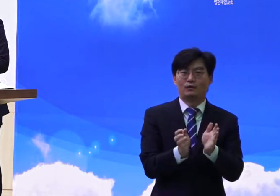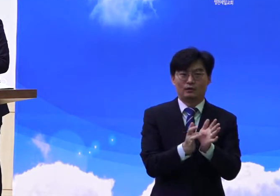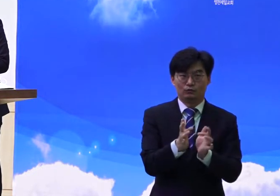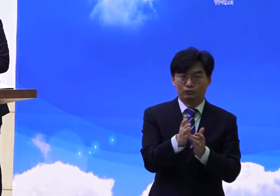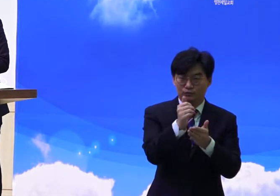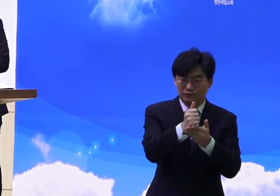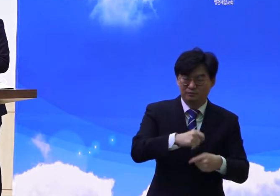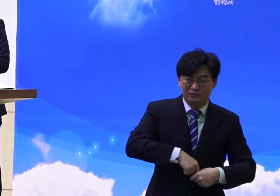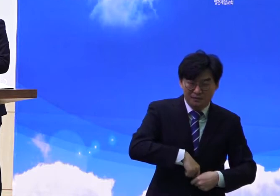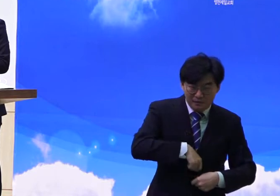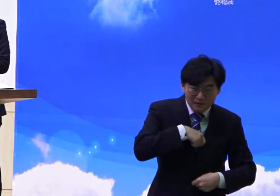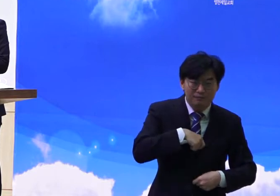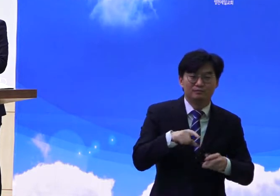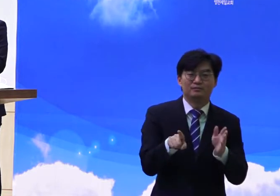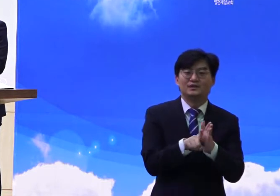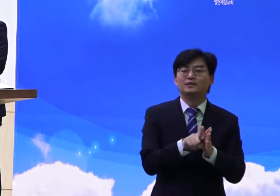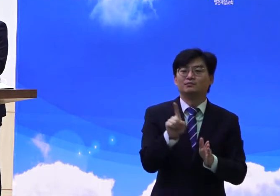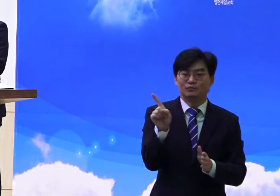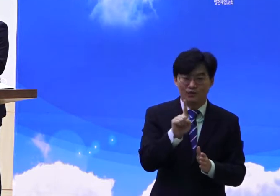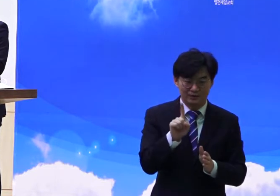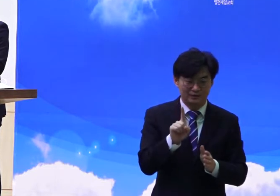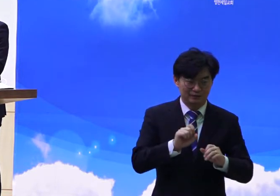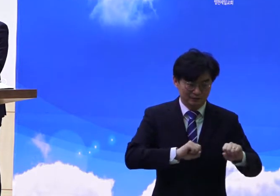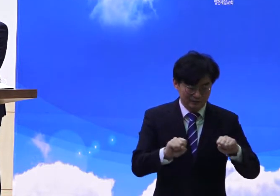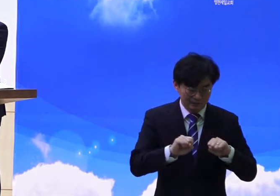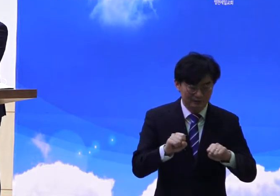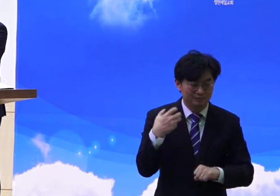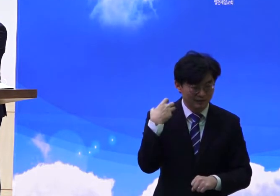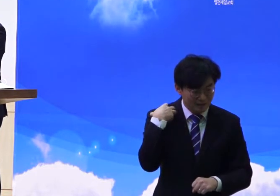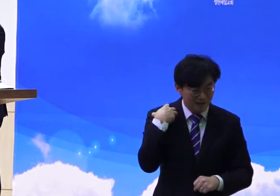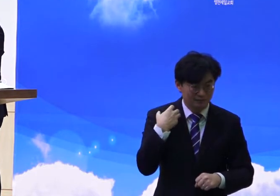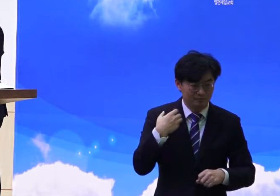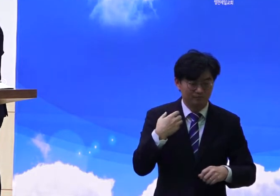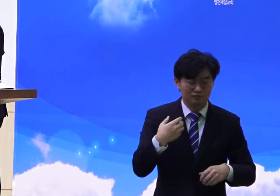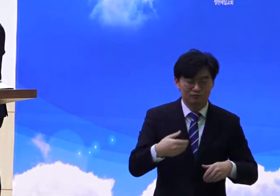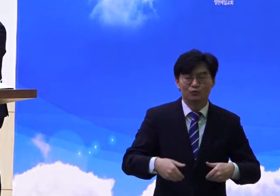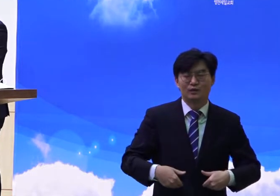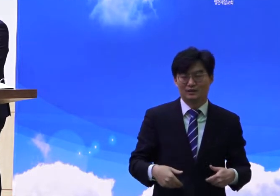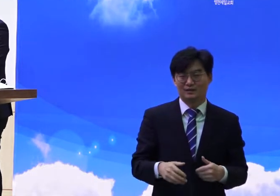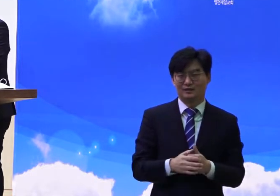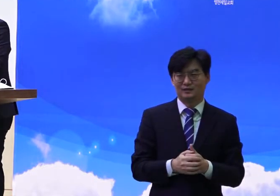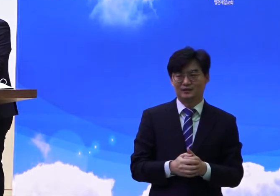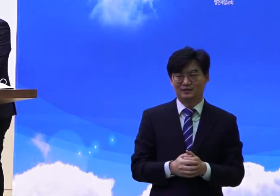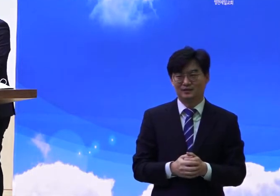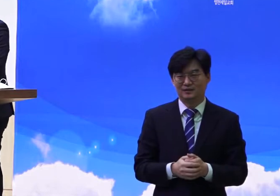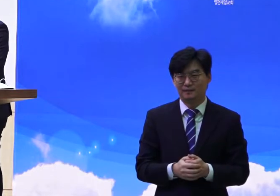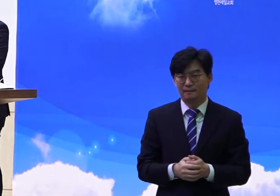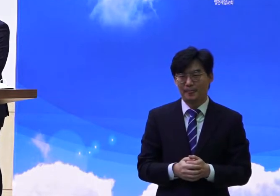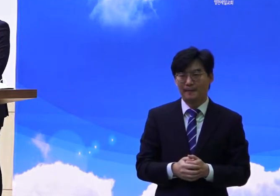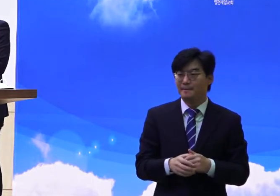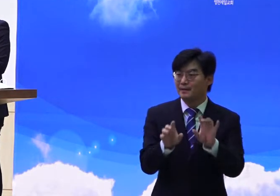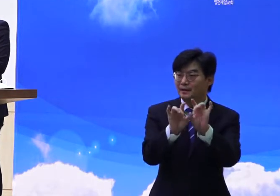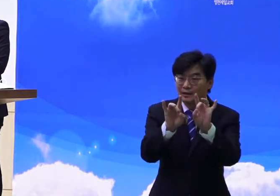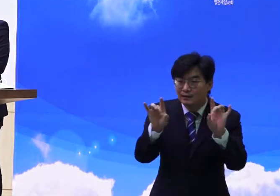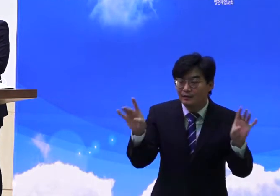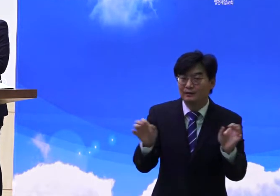사명에 충실해야 합니다. 교회가 그렇고 또 흩어진 교회인 우리 성도 한 사람 한 사람이 또